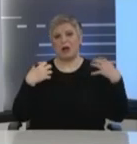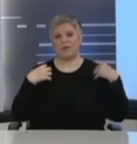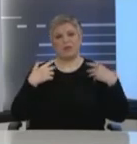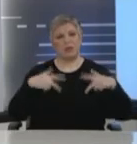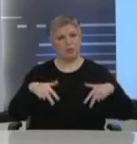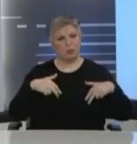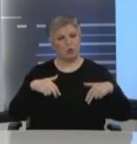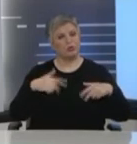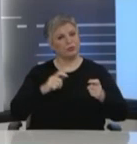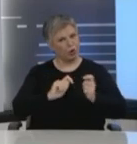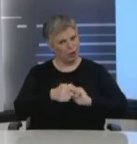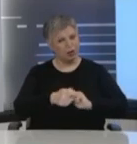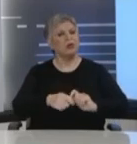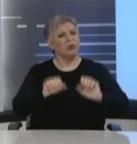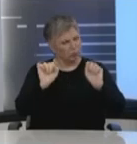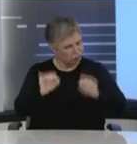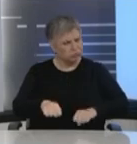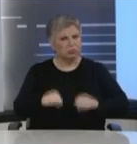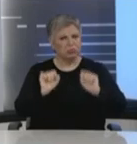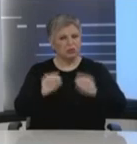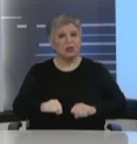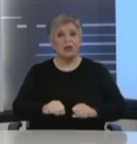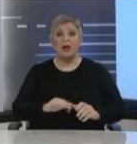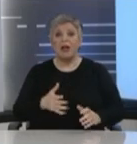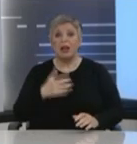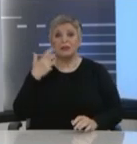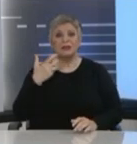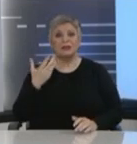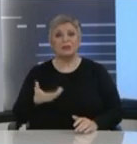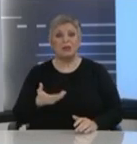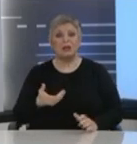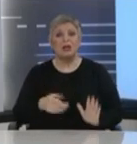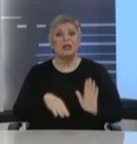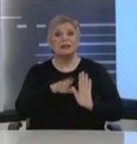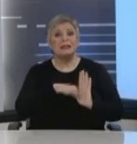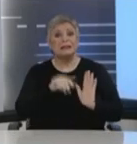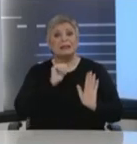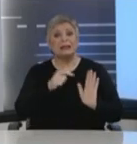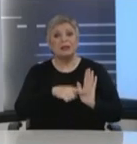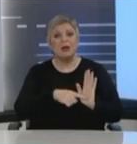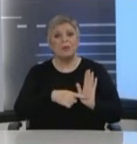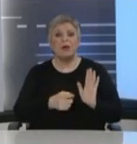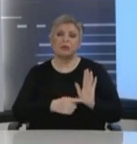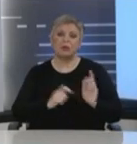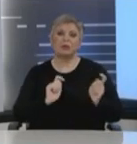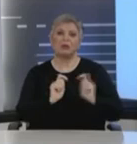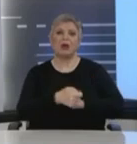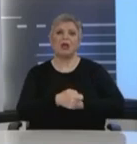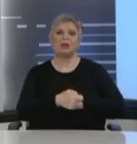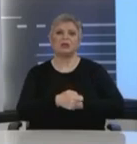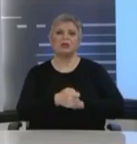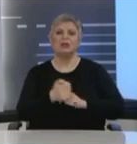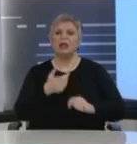Τι σημαίνει όμως αυτό? Σημαίνει ότι απαιτείται αλλαγή του συντάγματος. Και τι σημαίνει